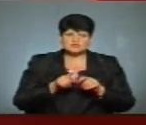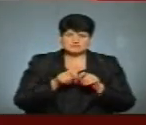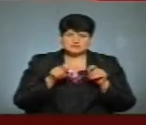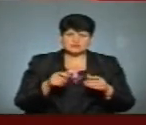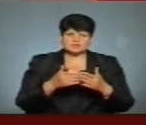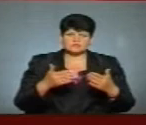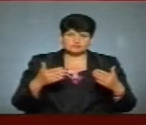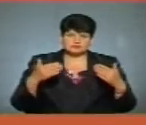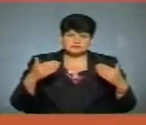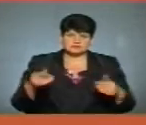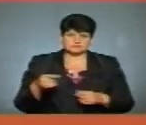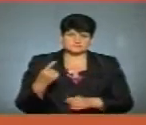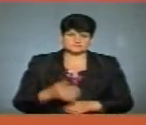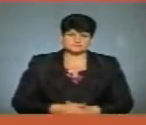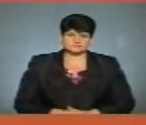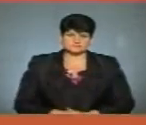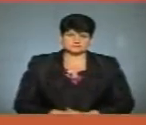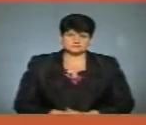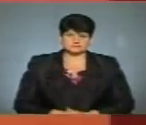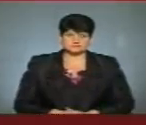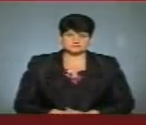боротьби Тернопільщини.